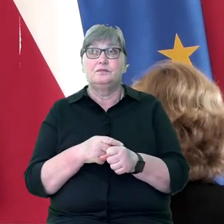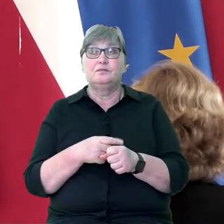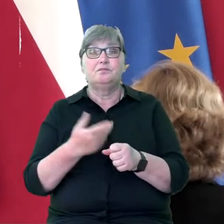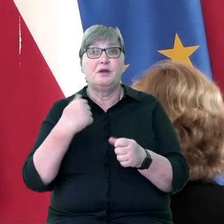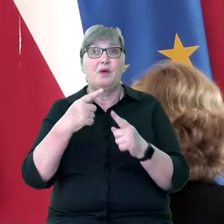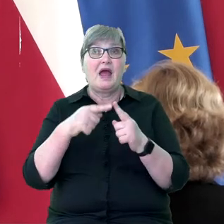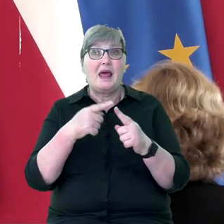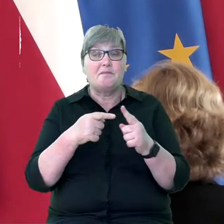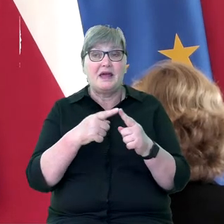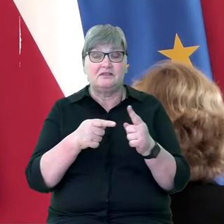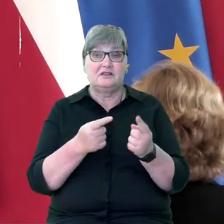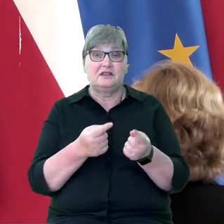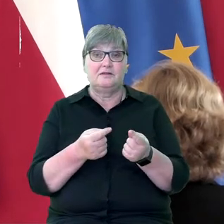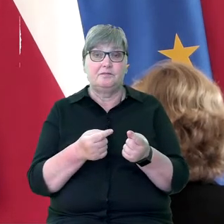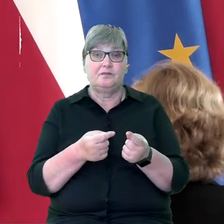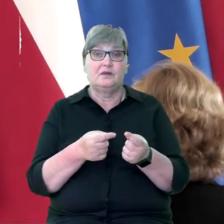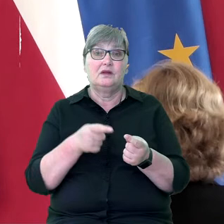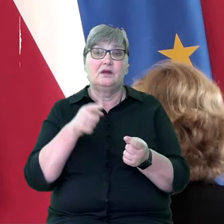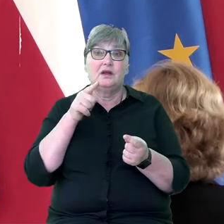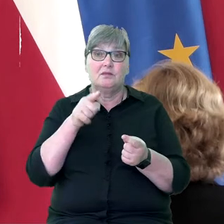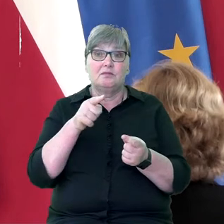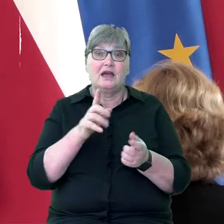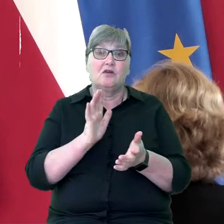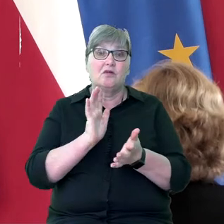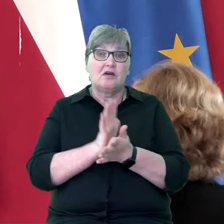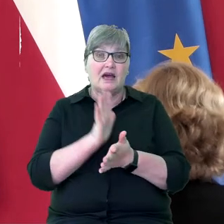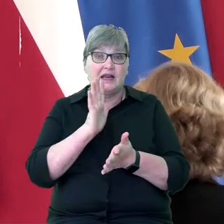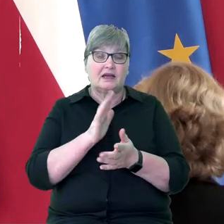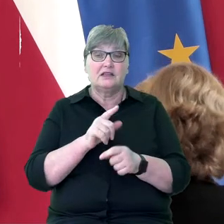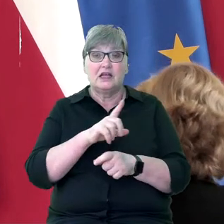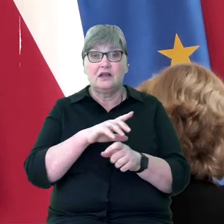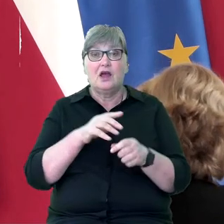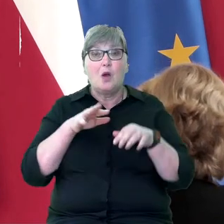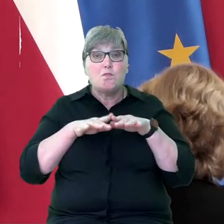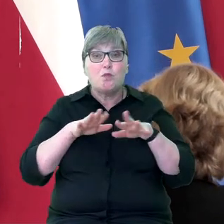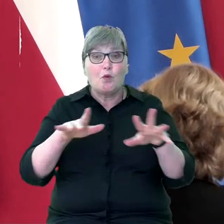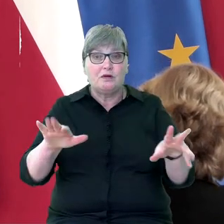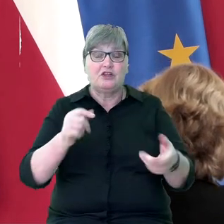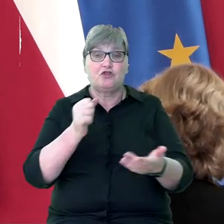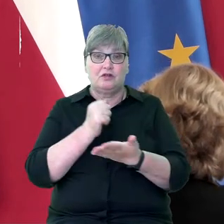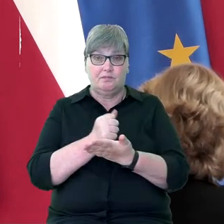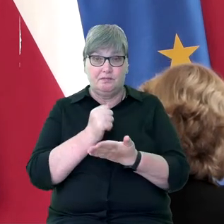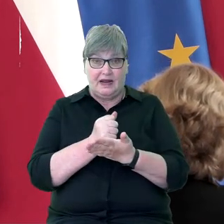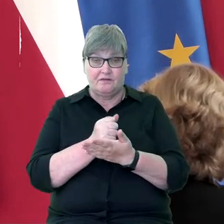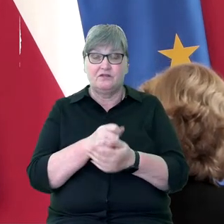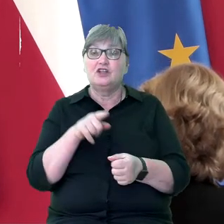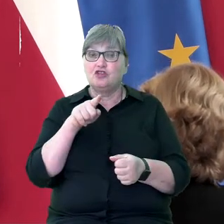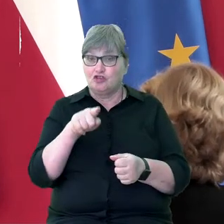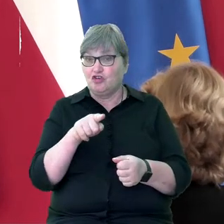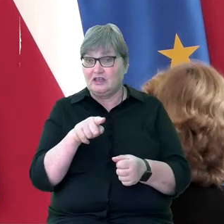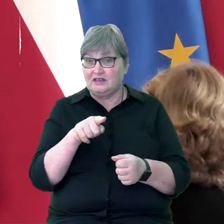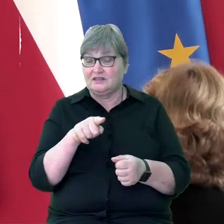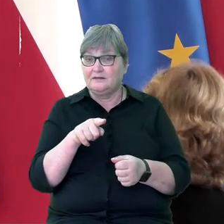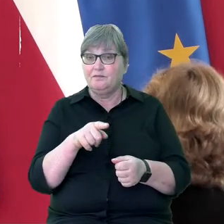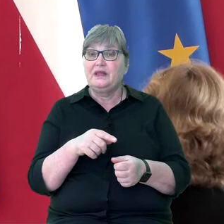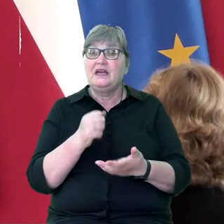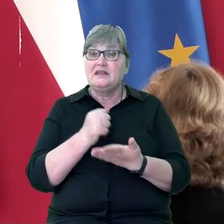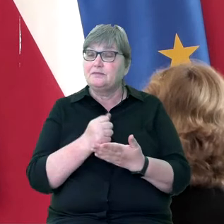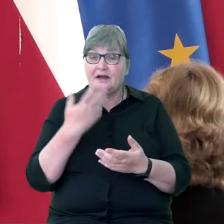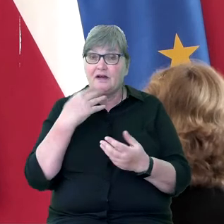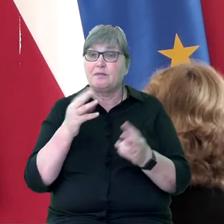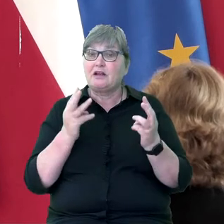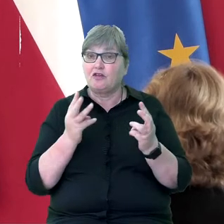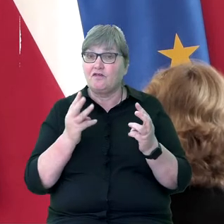Po pierwsze, miał mieć charakter publiczno-prawny. To była bardzo ważna kwestia. Chodziło o to, aby był